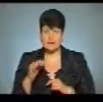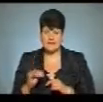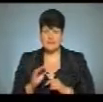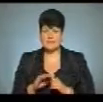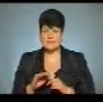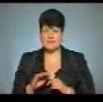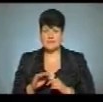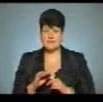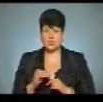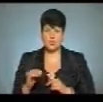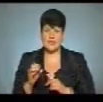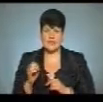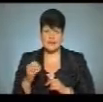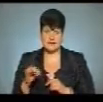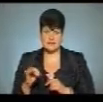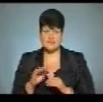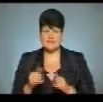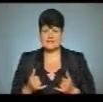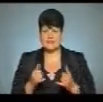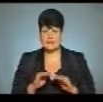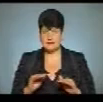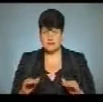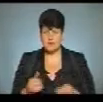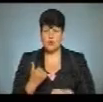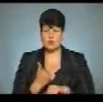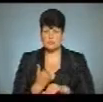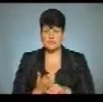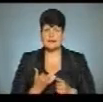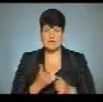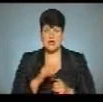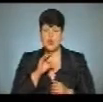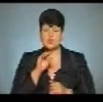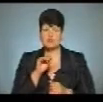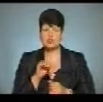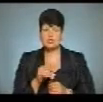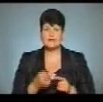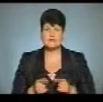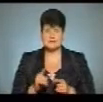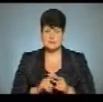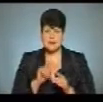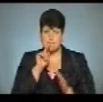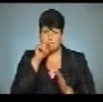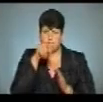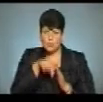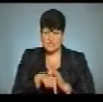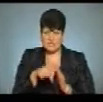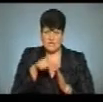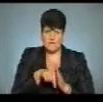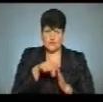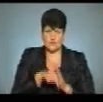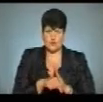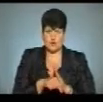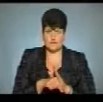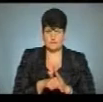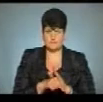дітей». Я вважаю, що головне для озвучки – це проникнути в роль персонажа